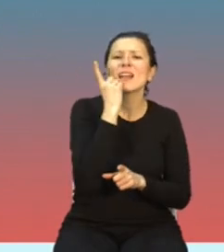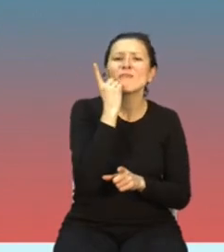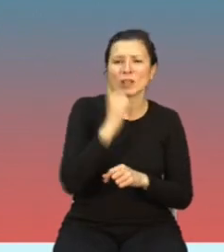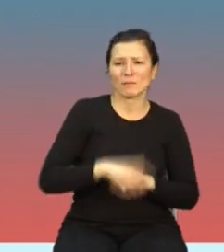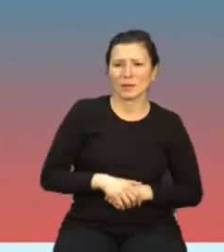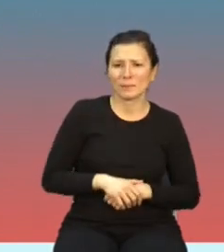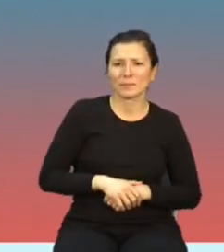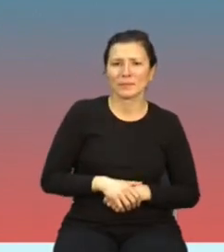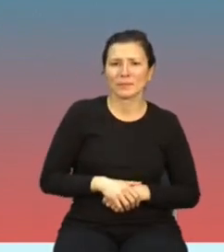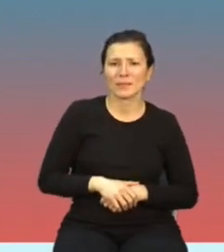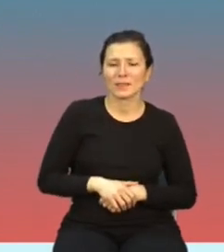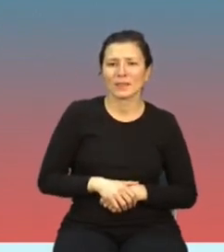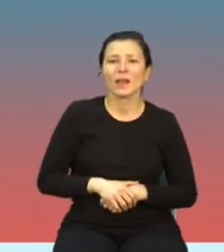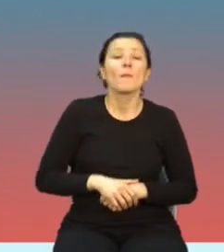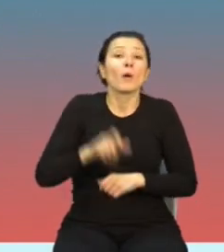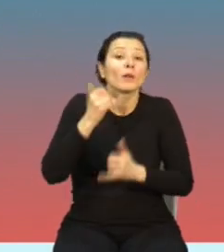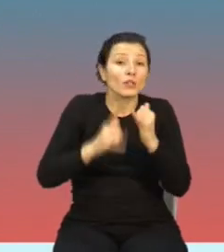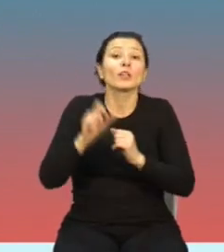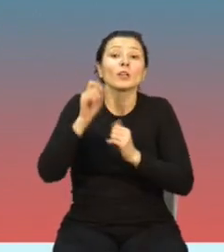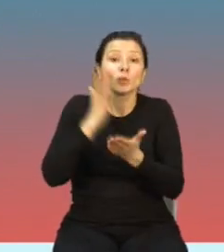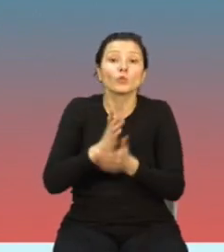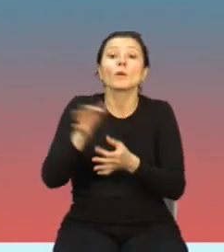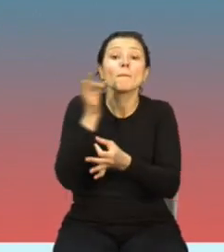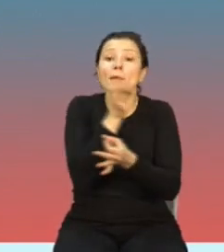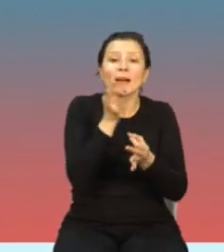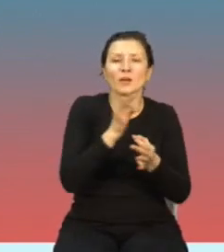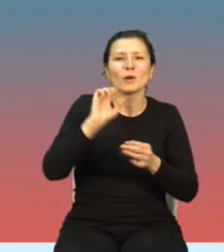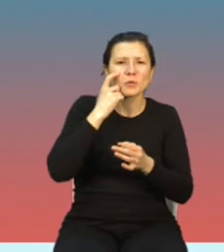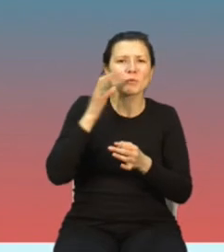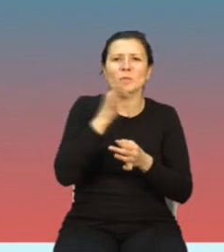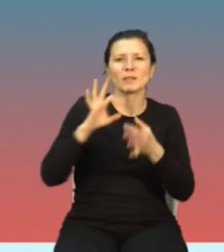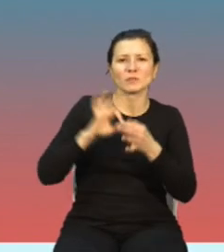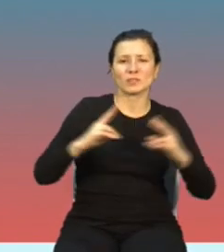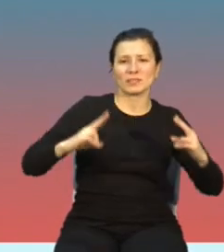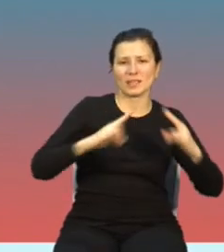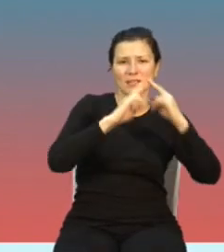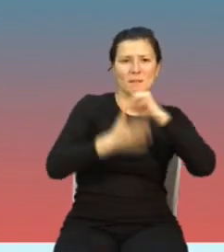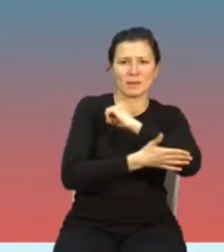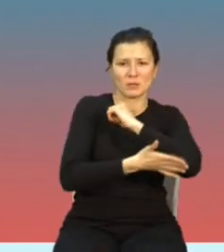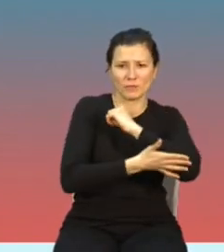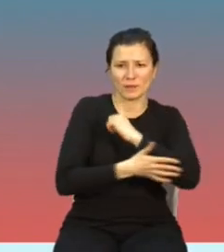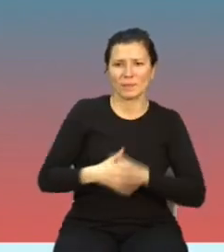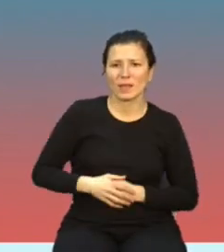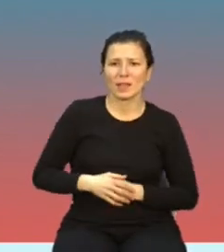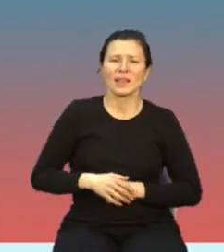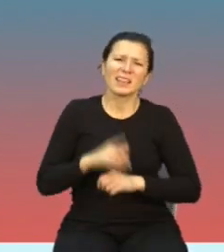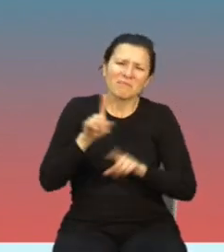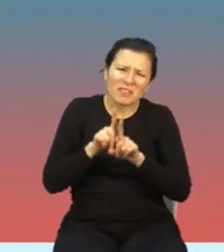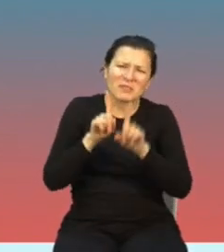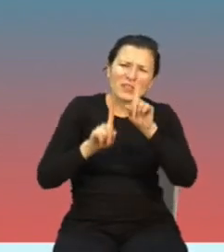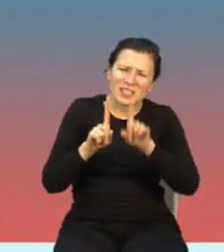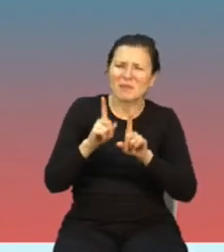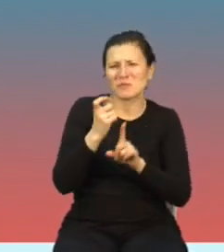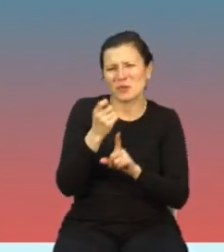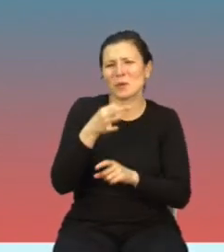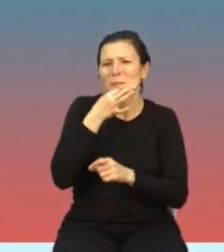stacji bazowych i przy okazji 5G. Czasami to pytania dotyczą 5G.